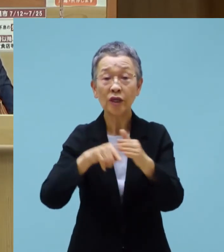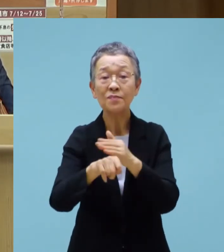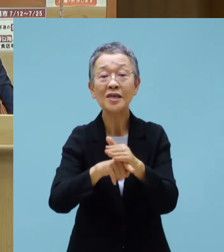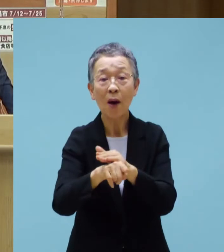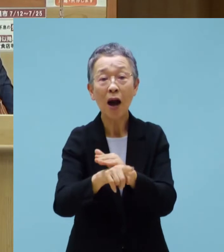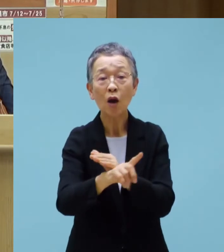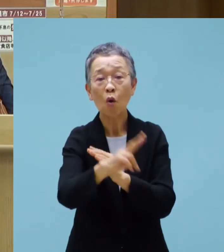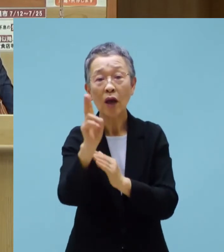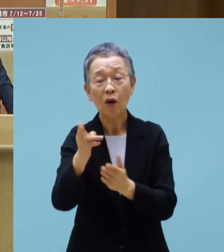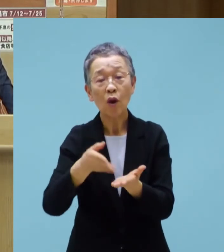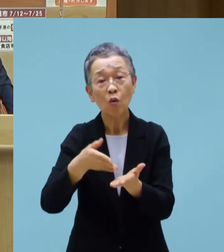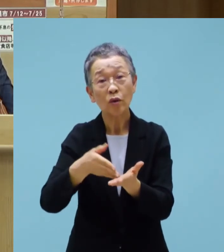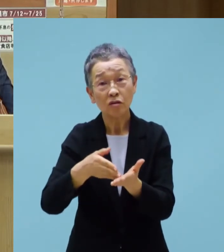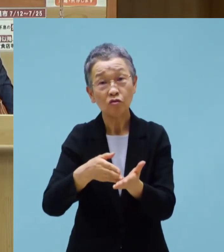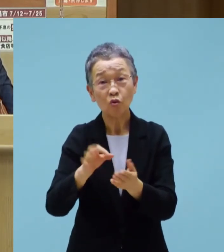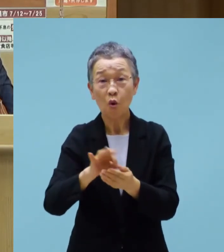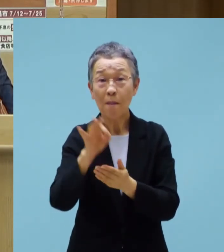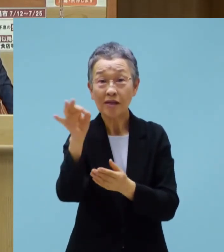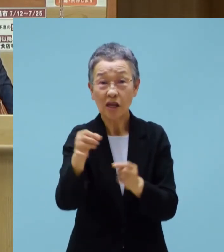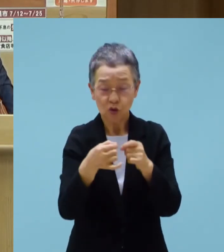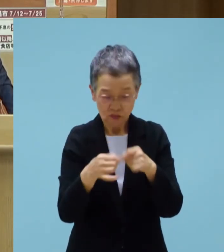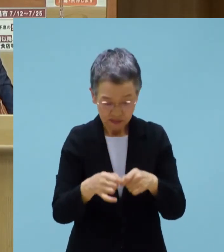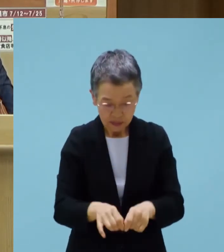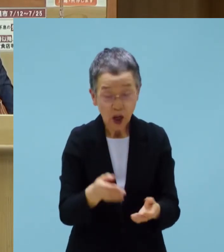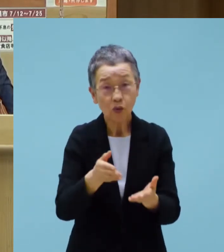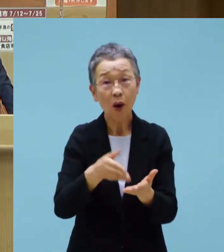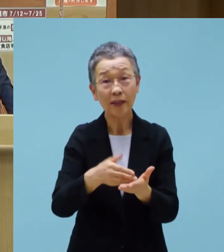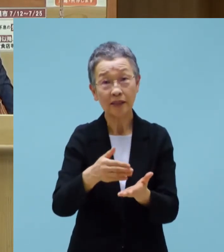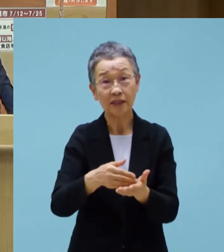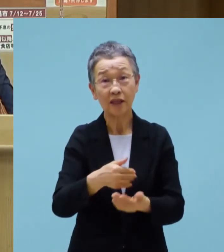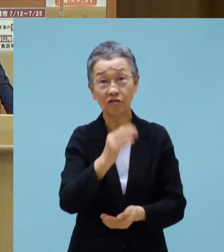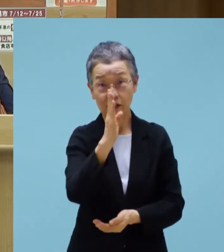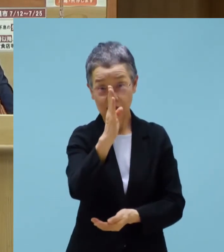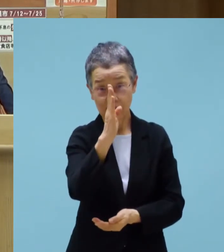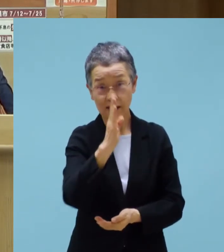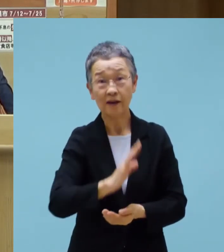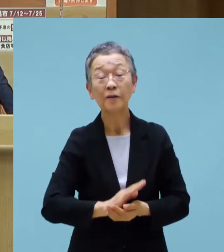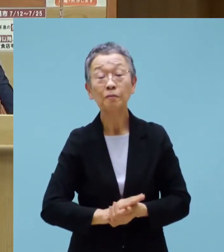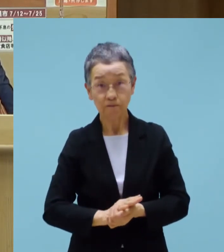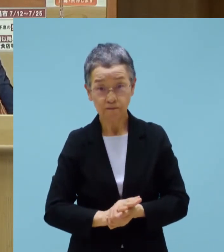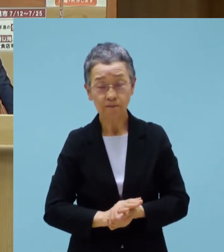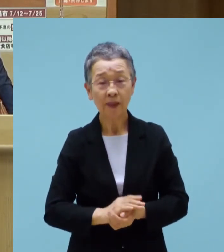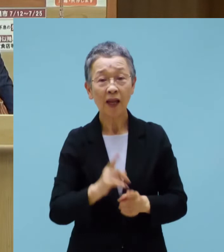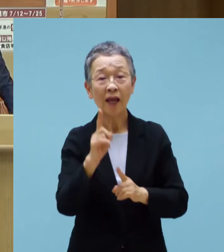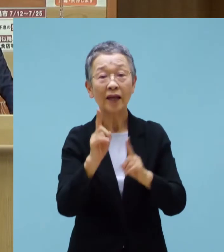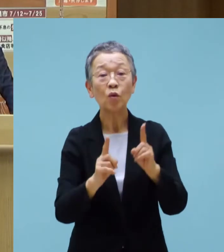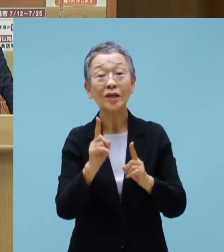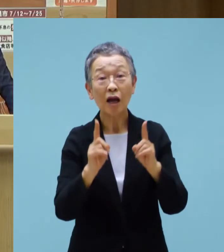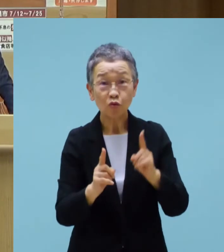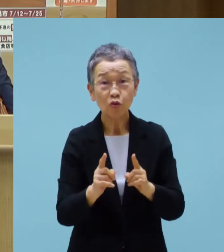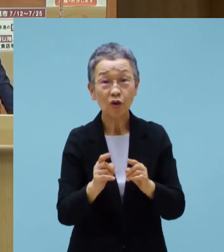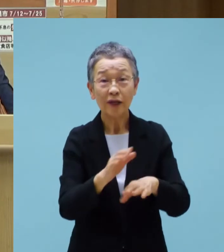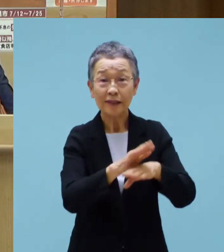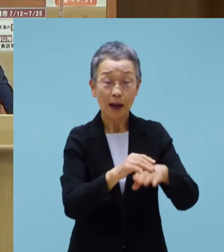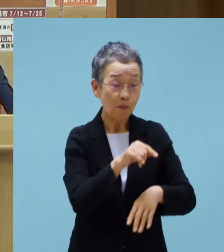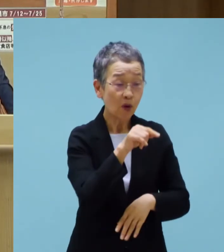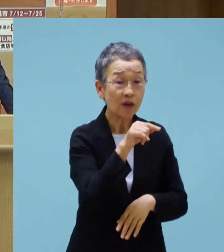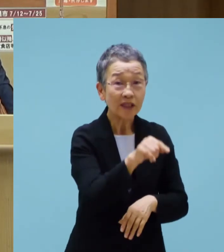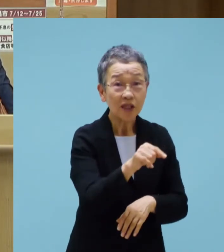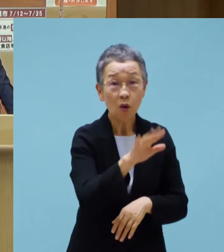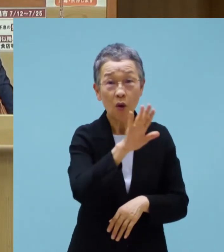少しとメッセージを噛み砕いてお話しいただけるとありがたいです。 はい。とにかくですね、札幌でのデルタ株での市中